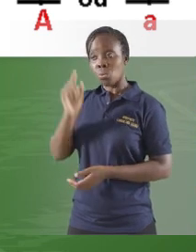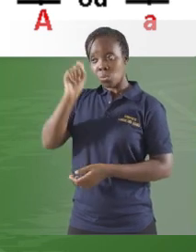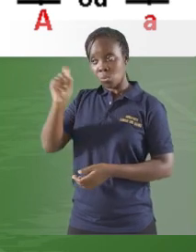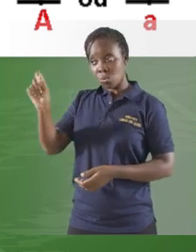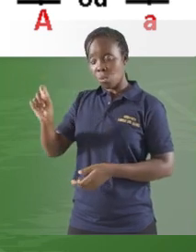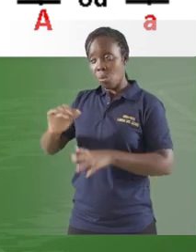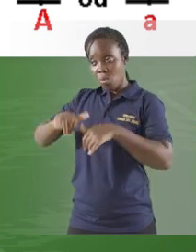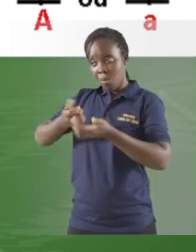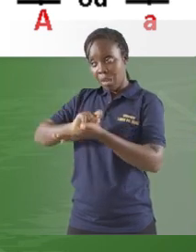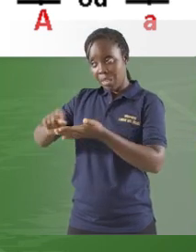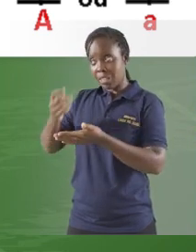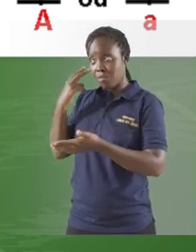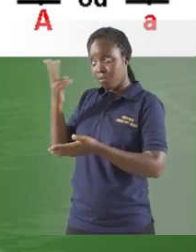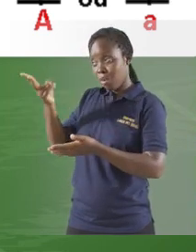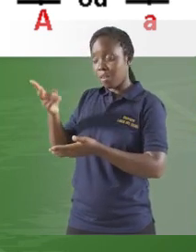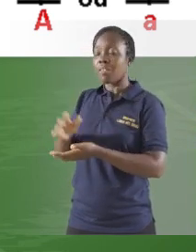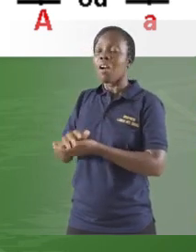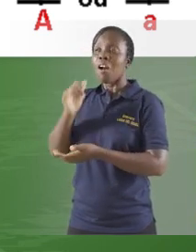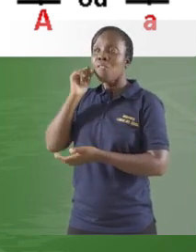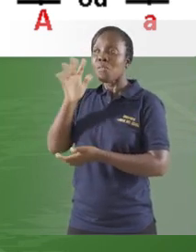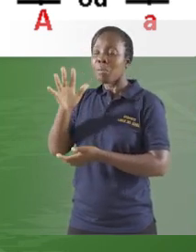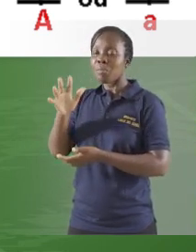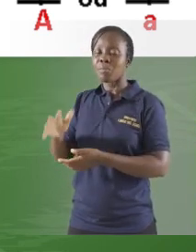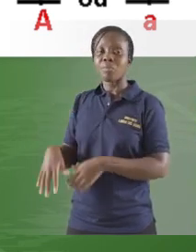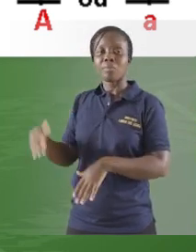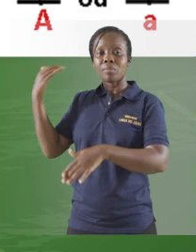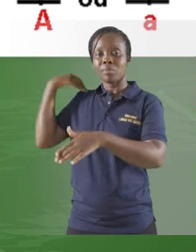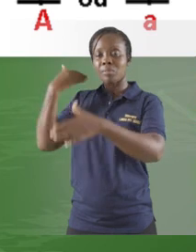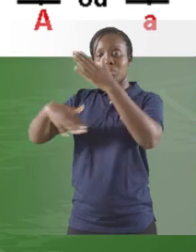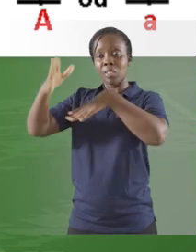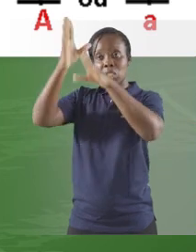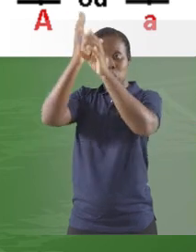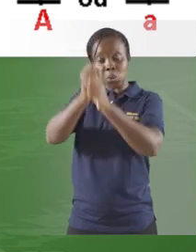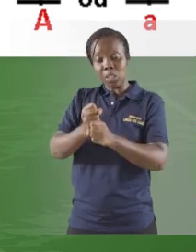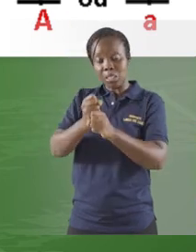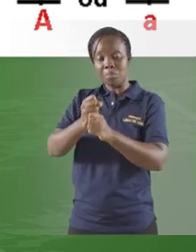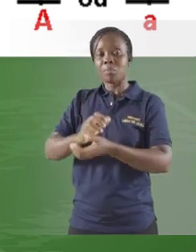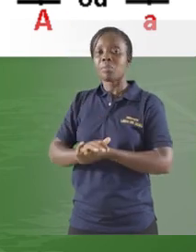conséquent, cette femme est forcément